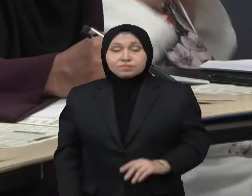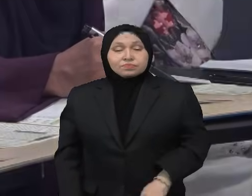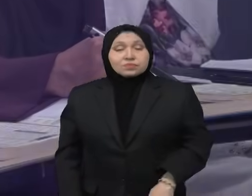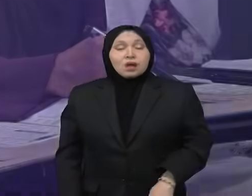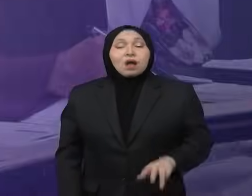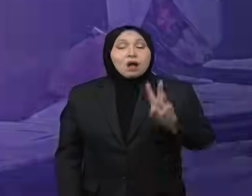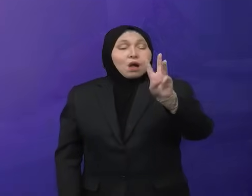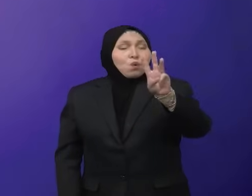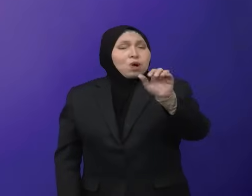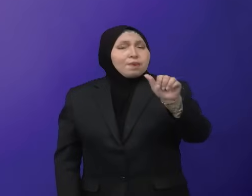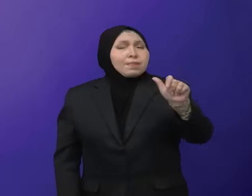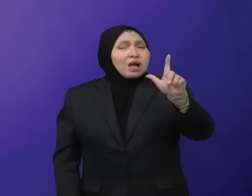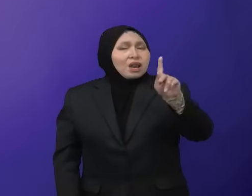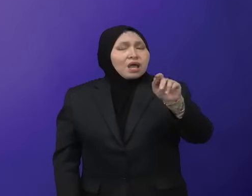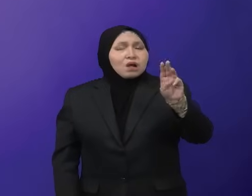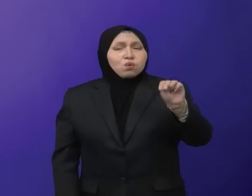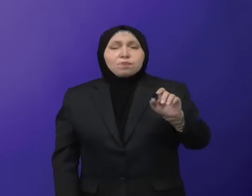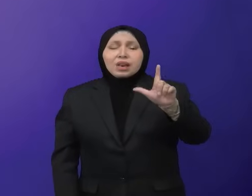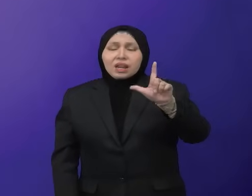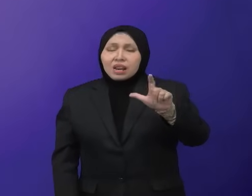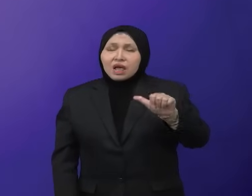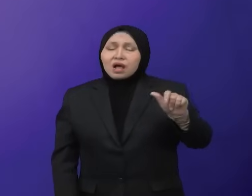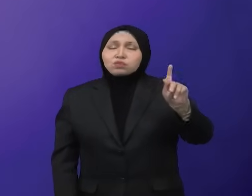tuqatiluna. Wa ma lakum la